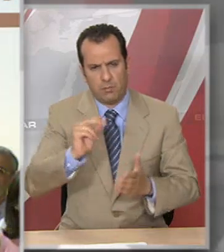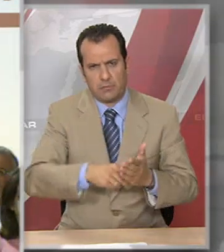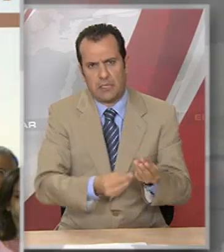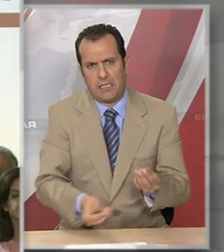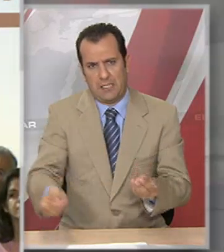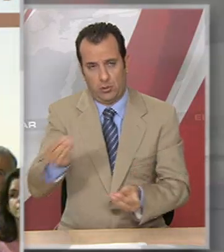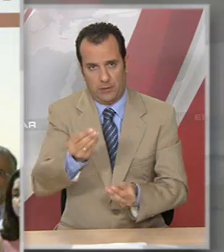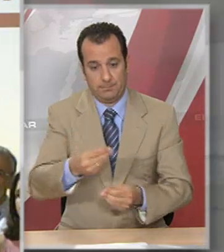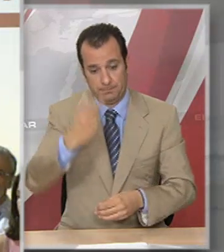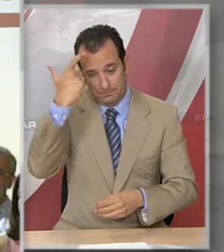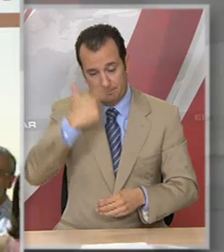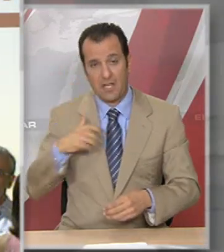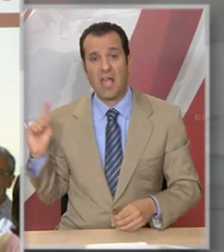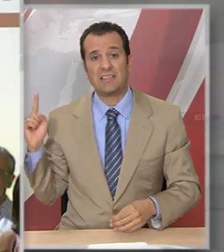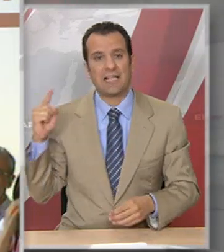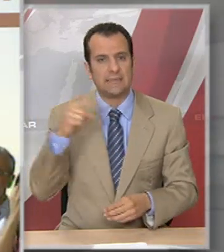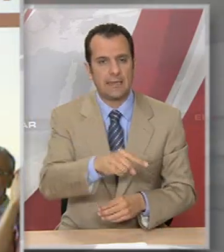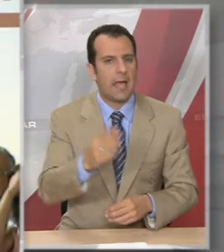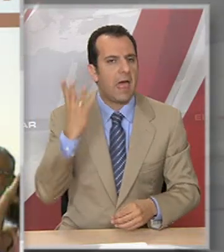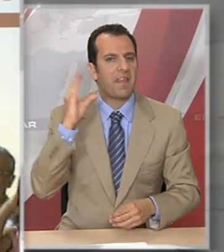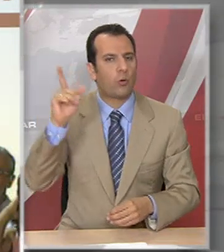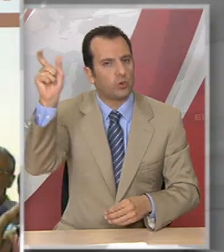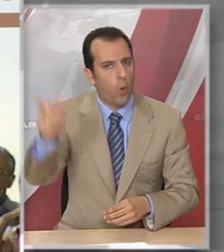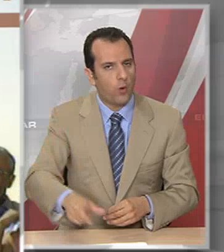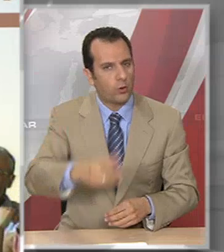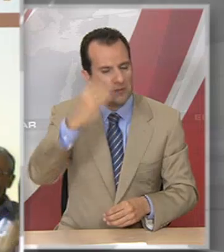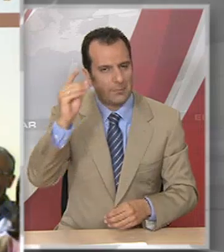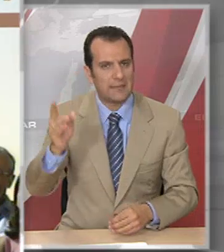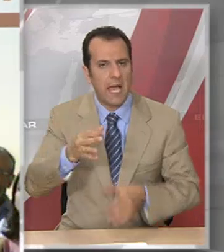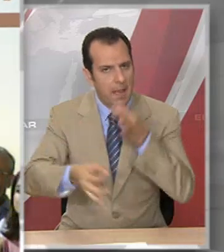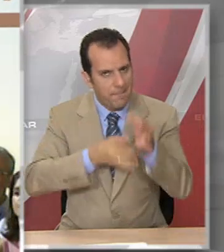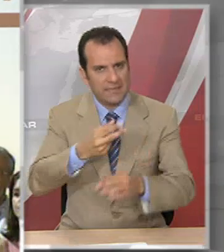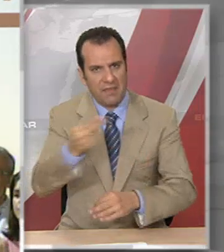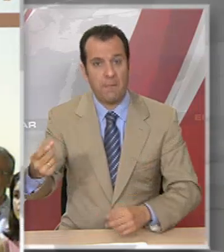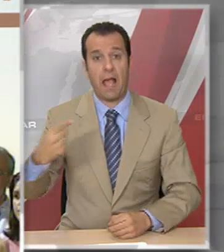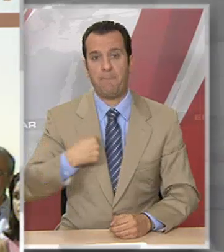είπε ο κύριος Τσίπρας για μένα. Μου μετέφεραν όμως δύο πράγματα,